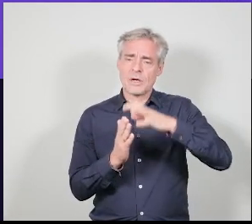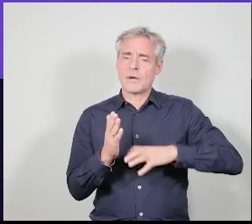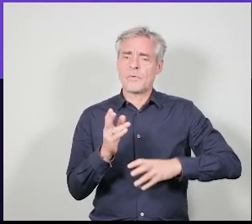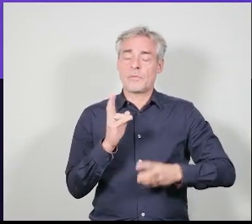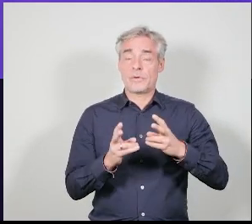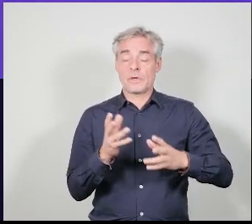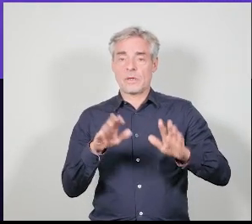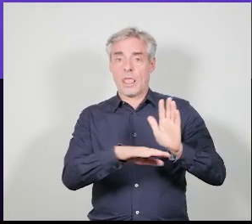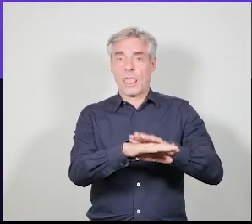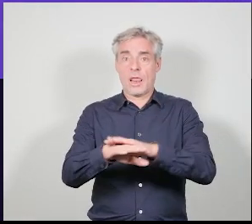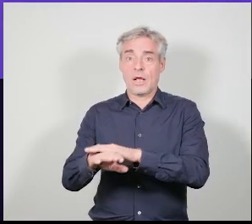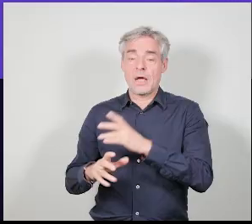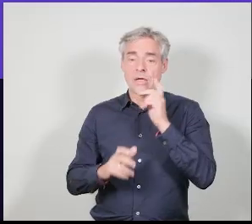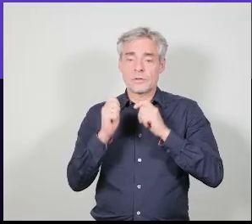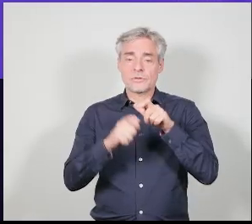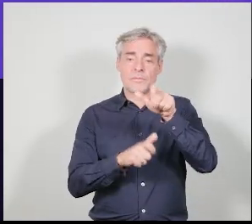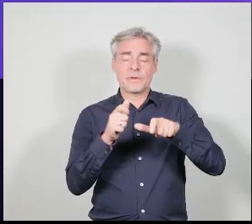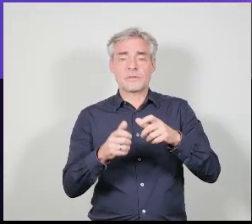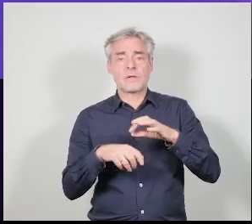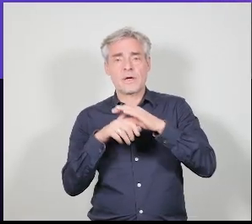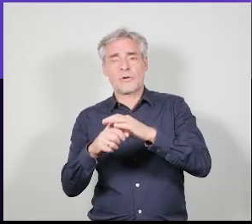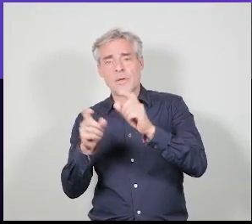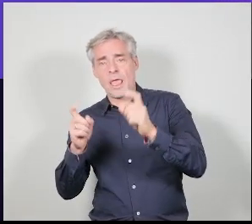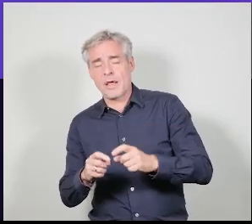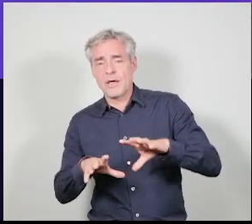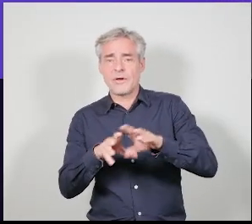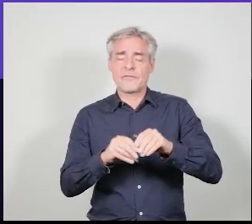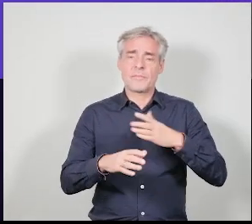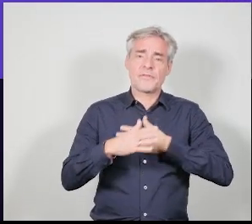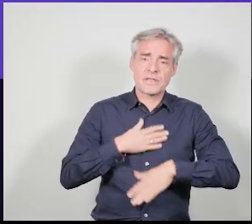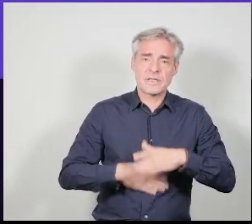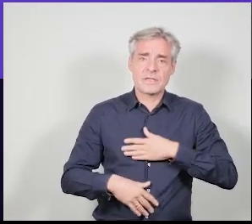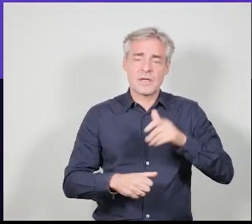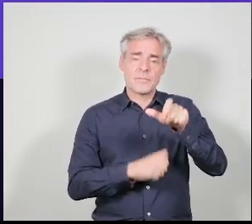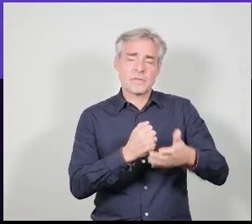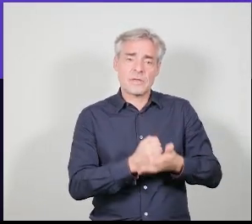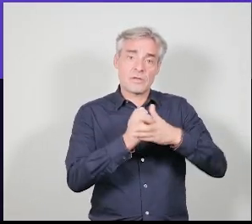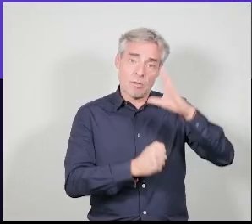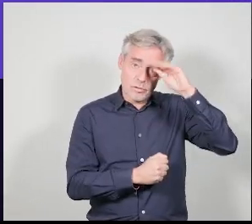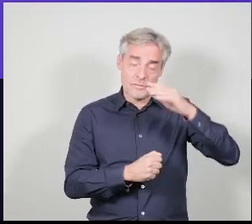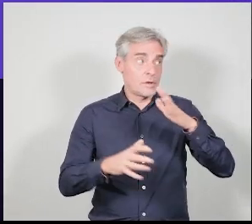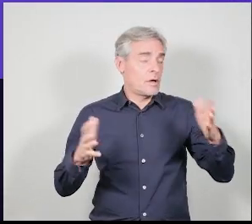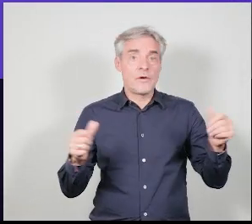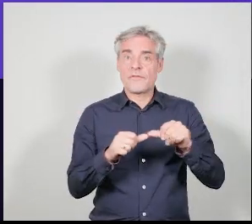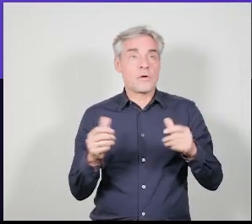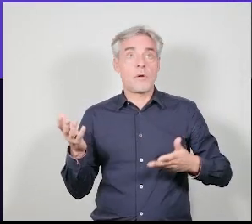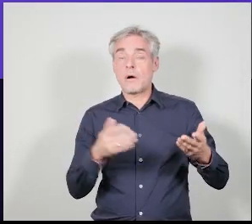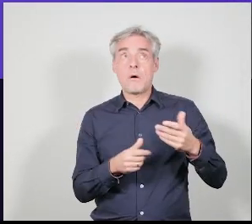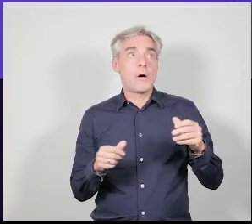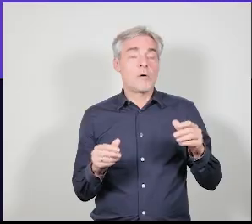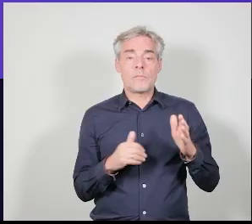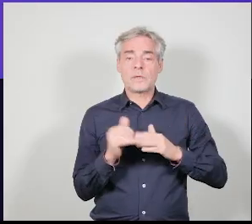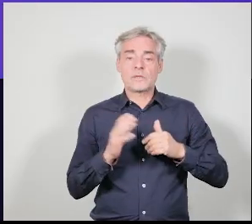un peu d'alerte, qui est des accompagnements dégradés, des familles fatiguées, des aidants professionnels qui ne savent plus exactement le sens de leur